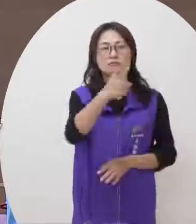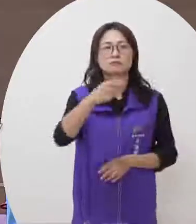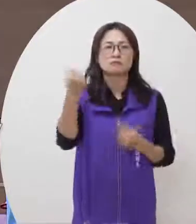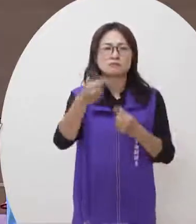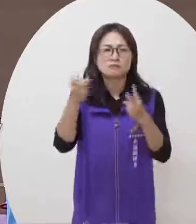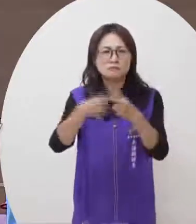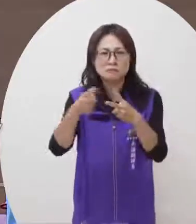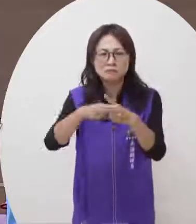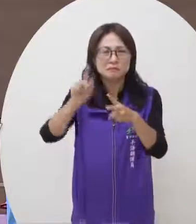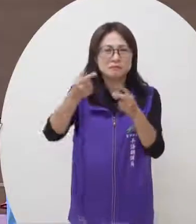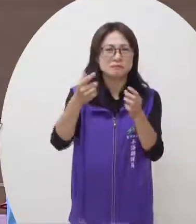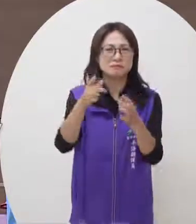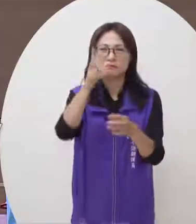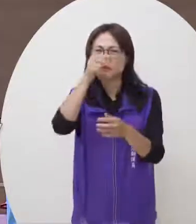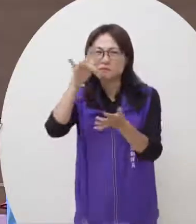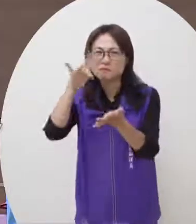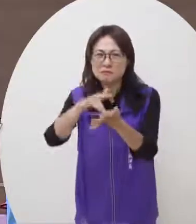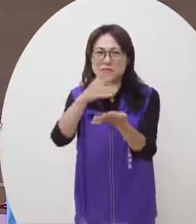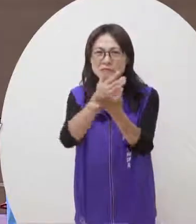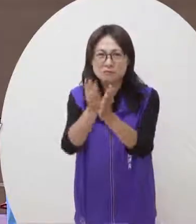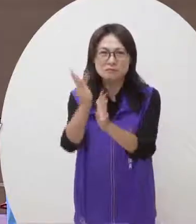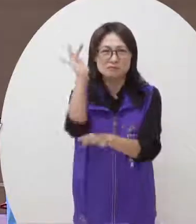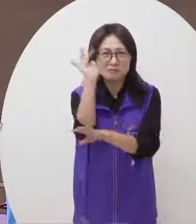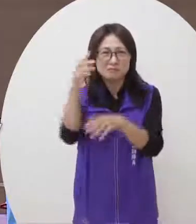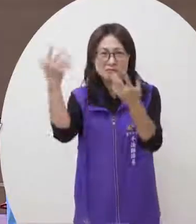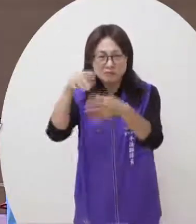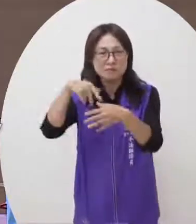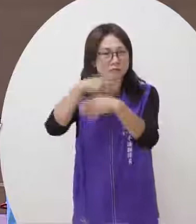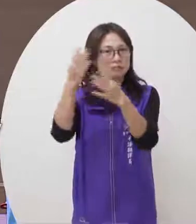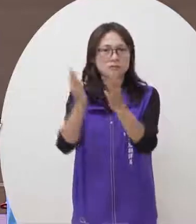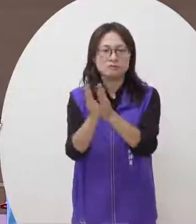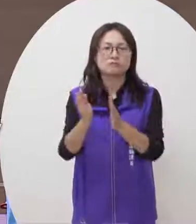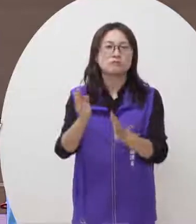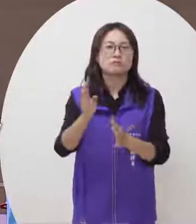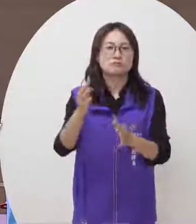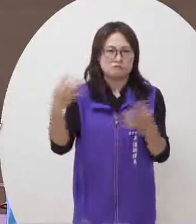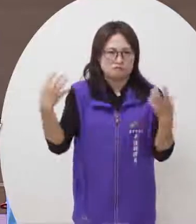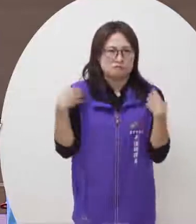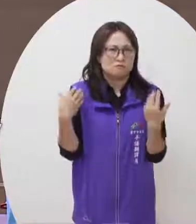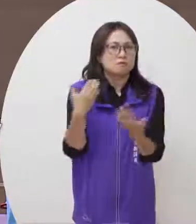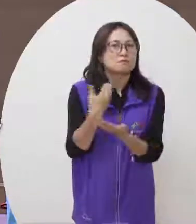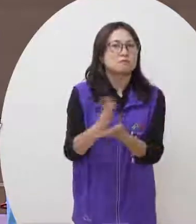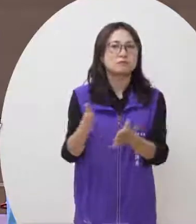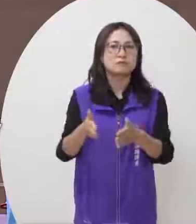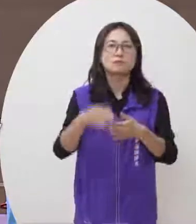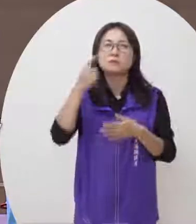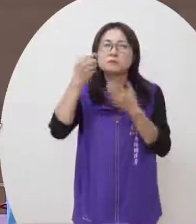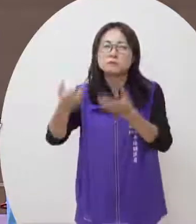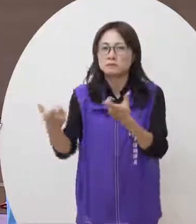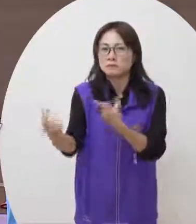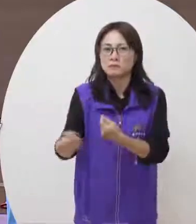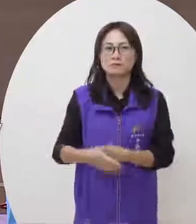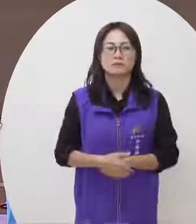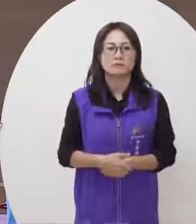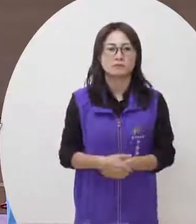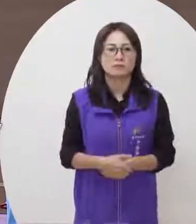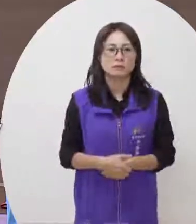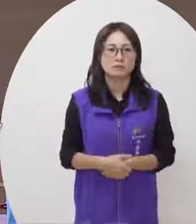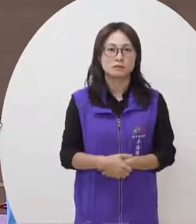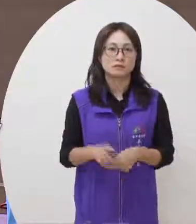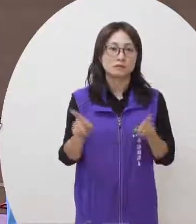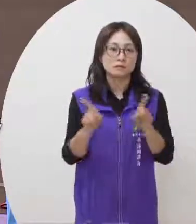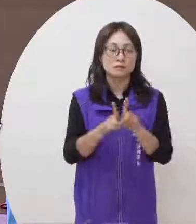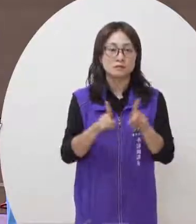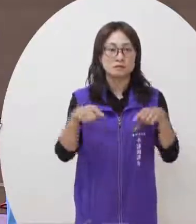们要协助各位民意代表去解决的哈。所以为什么你们平常去找29局处 Vicky 按照斗